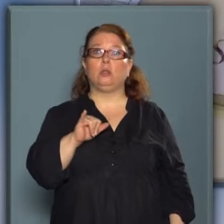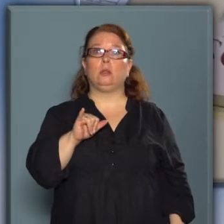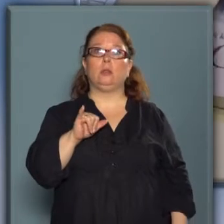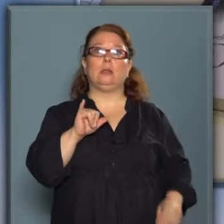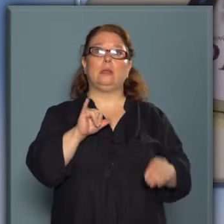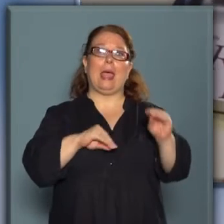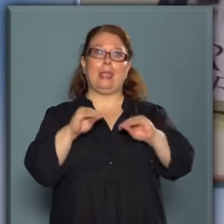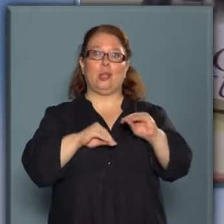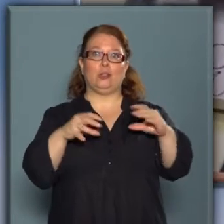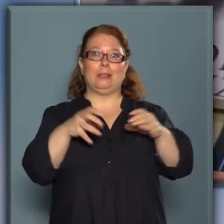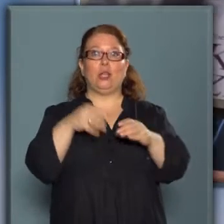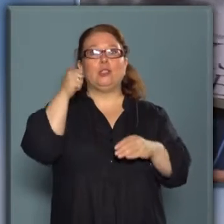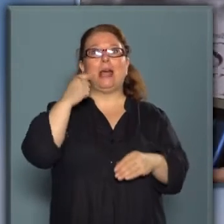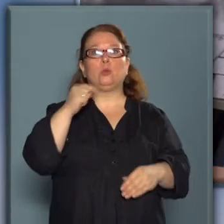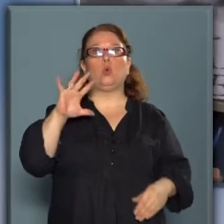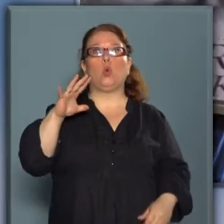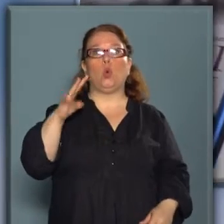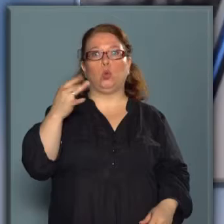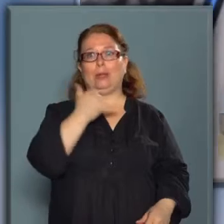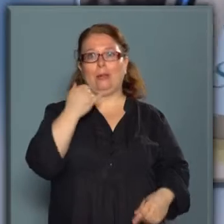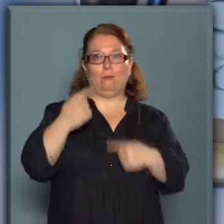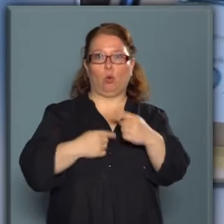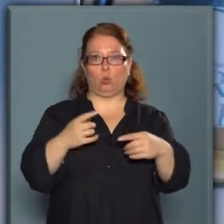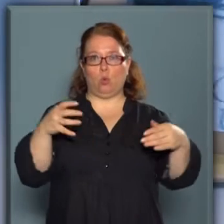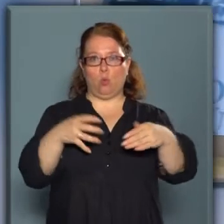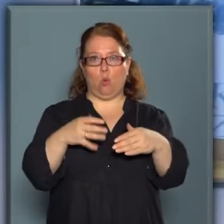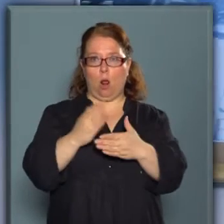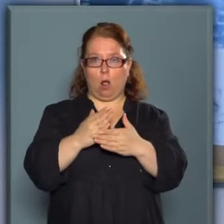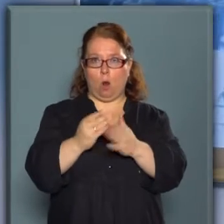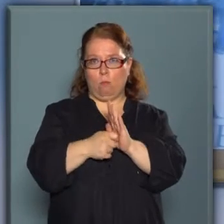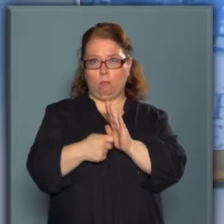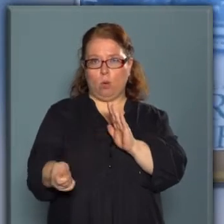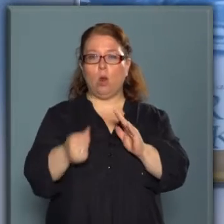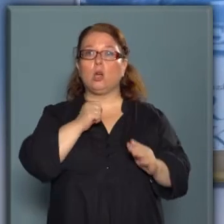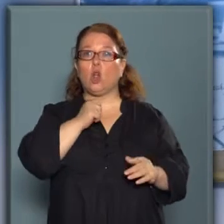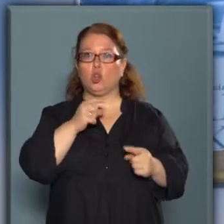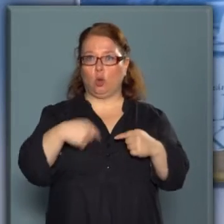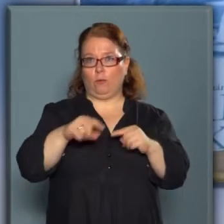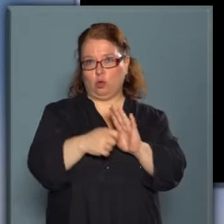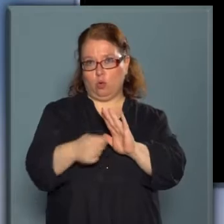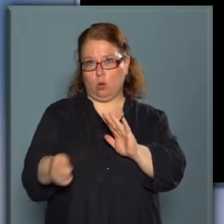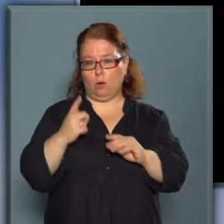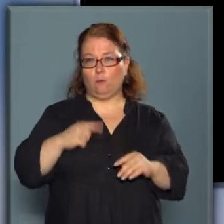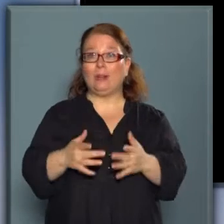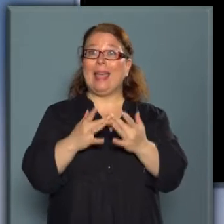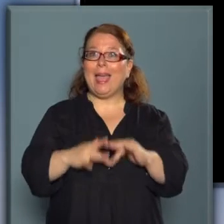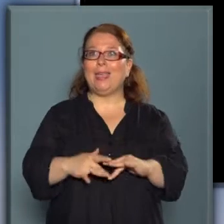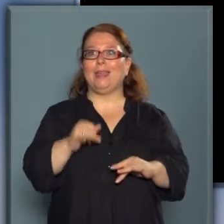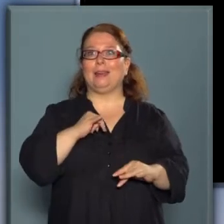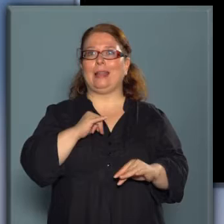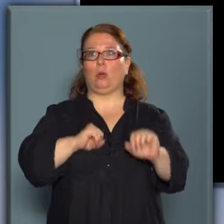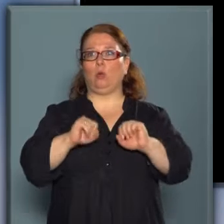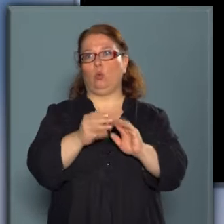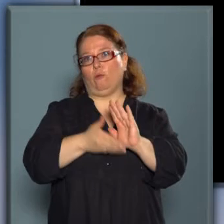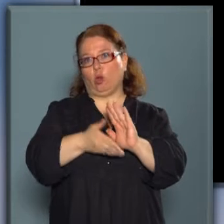Budapest Egyesítésének a 125. évfordulójára adott ki a Grassalkovics kör, a helyi érdekű